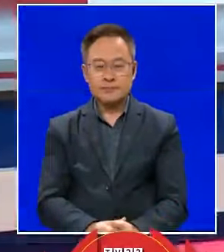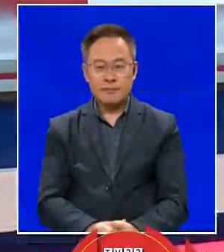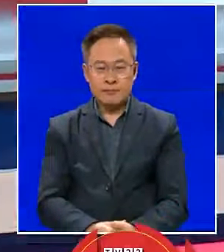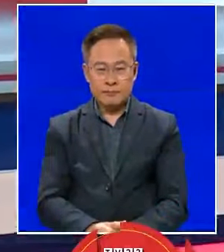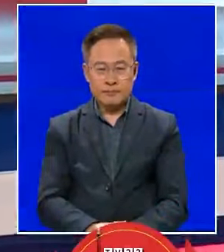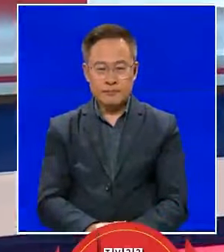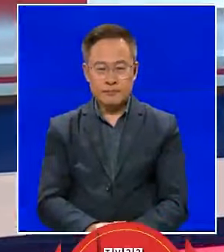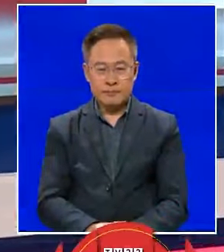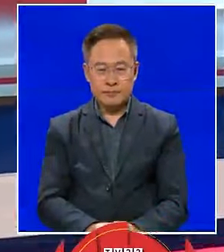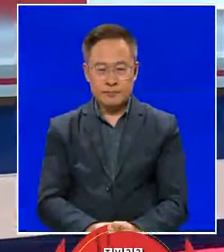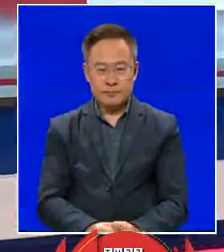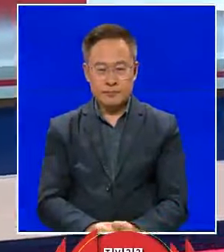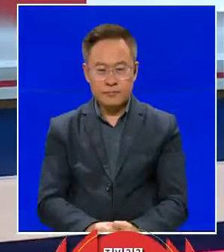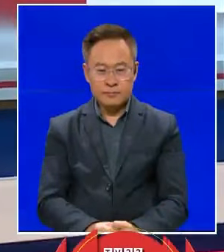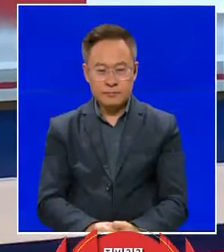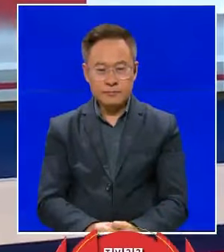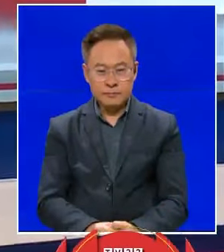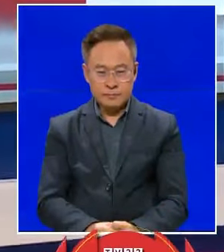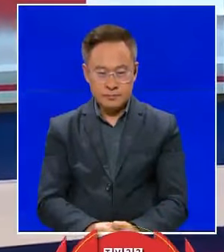แล้วคุณอิทธิพัฒน์เชิญได้เลยครับ